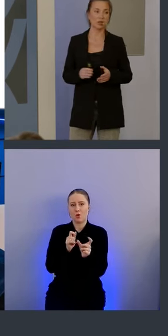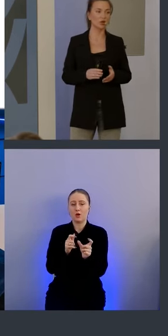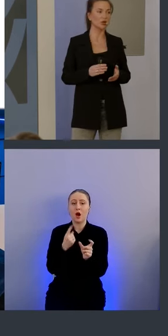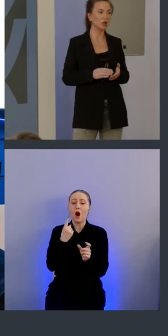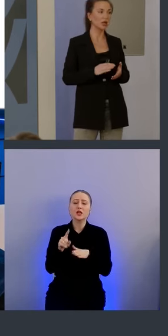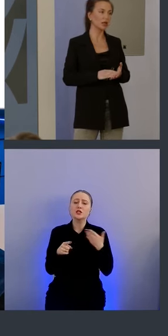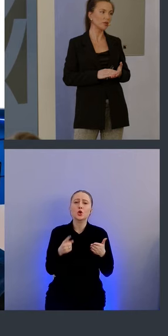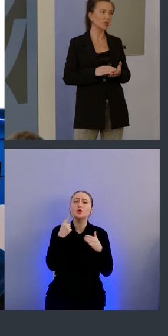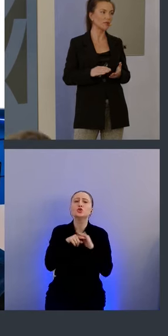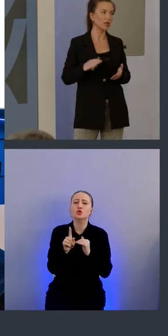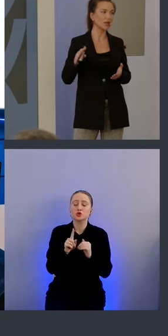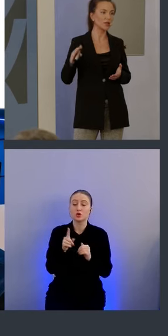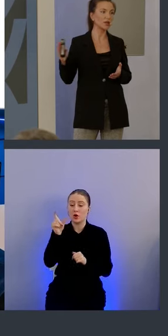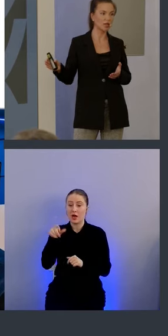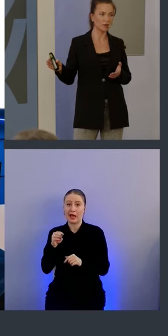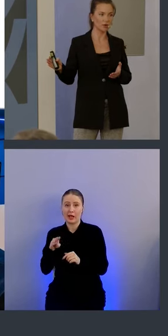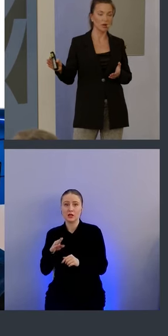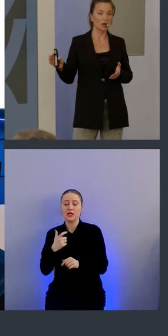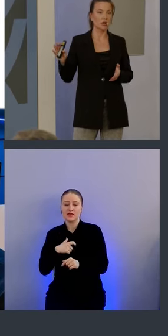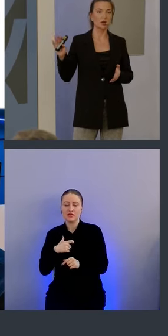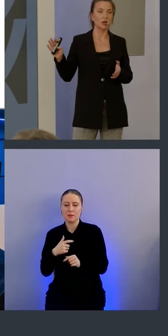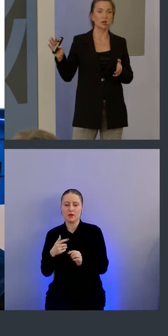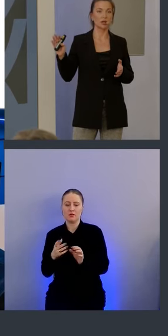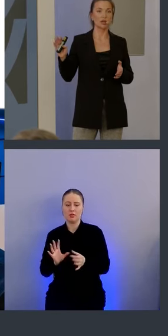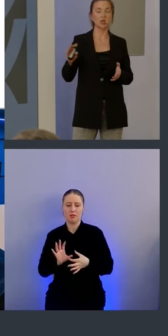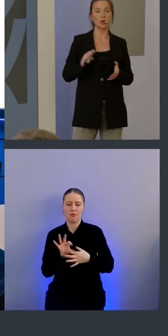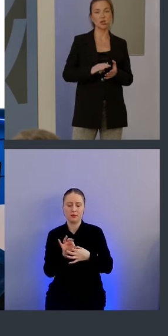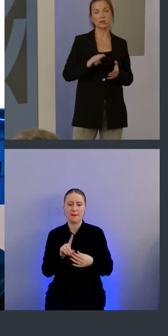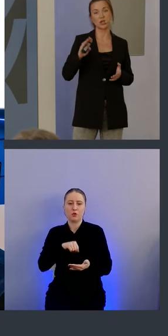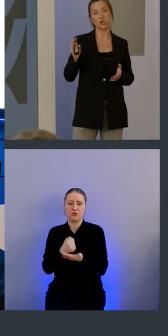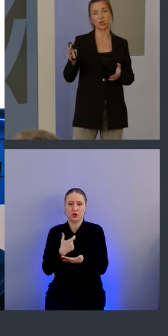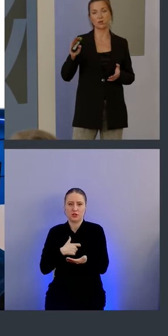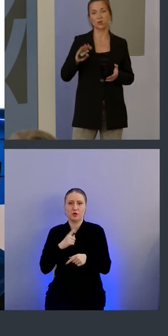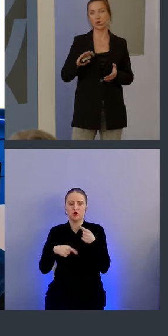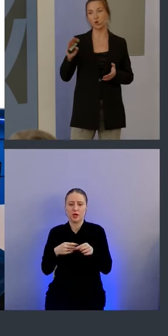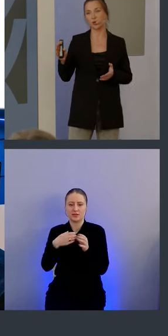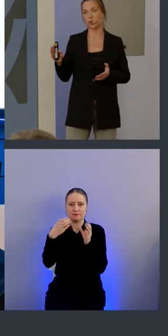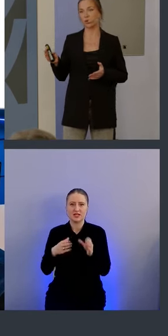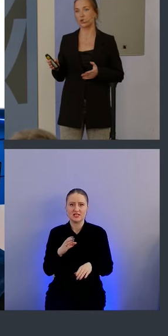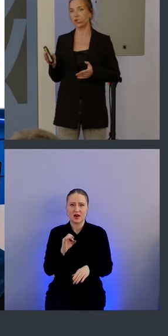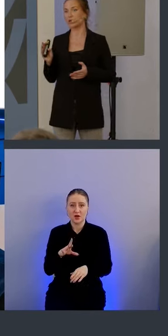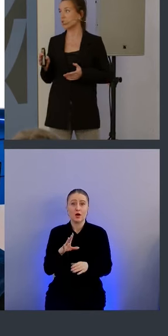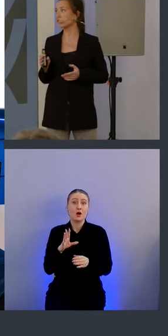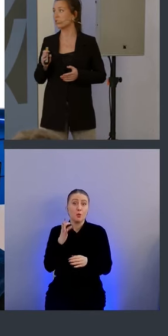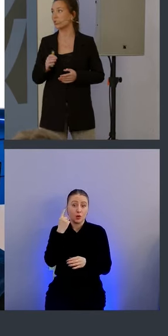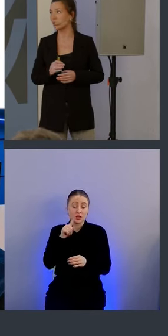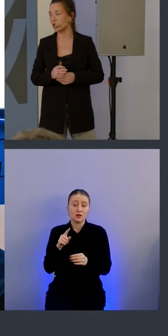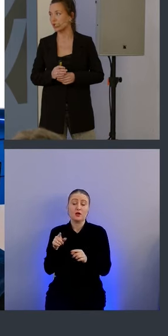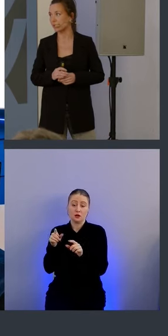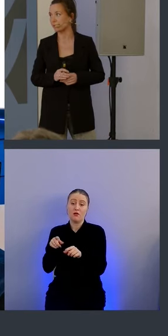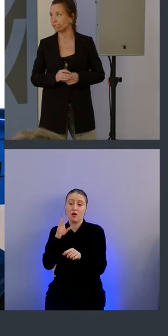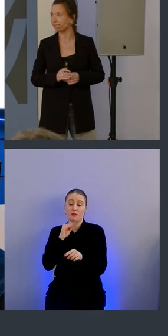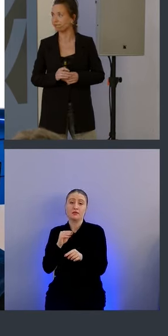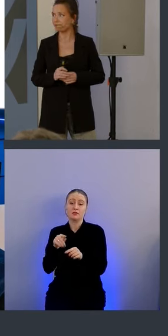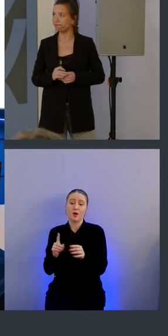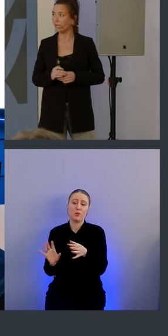это значит, что только клиент подтверждает себя серверу. То есть наш пользователь чисто в теории может подключиться к серверу